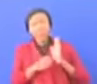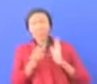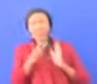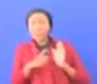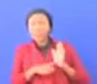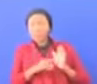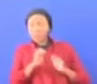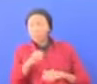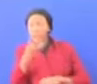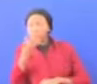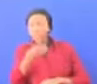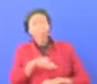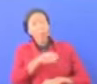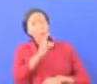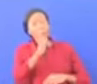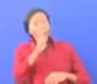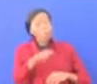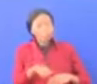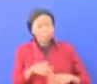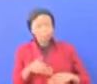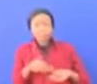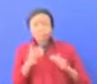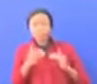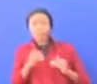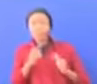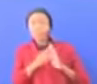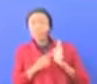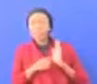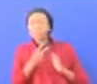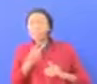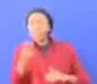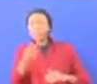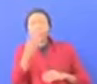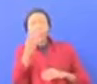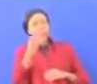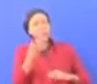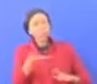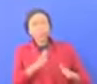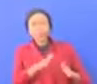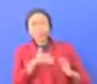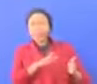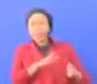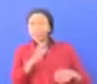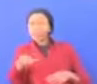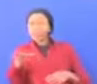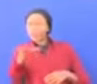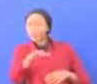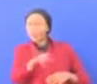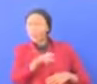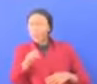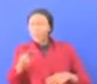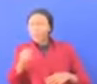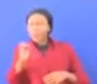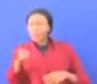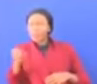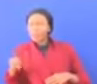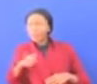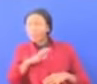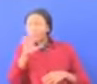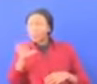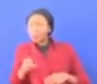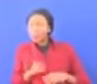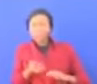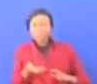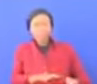5 mwezi wa 5 ameuawa mtu. Tarehe 22 wa 4. Sasa katika mazingira hayo, maana yake vijiji vyote wanazika. Na mgogoro ni